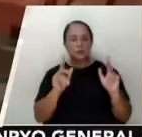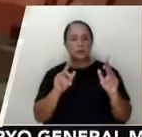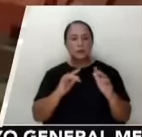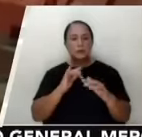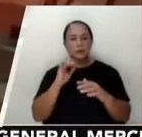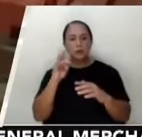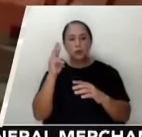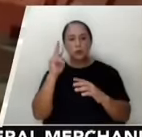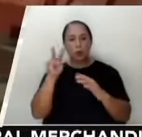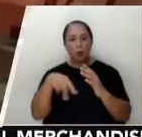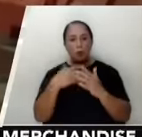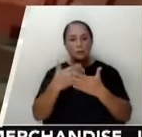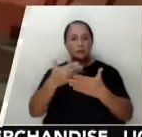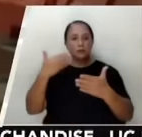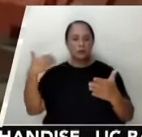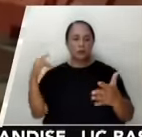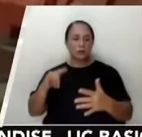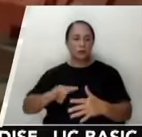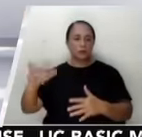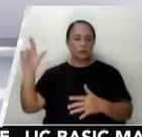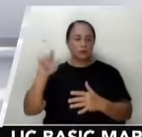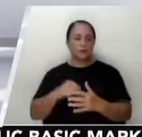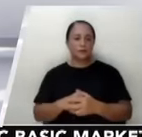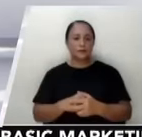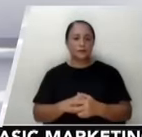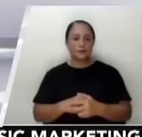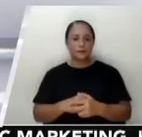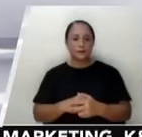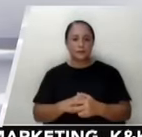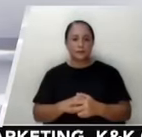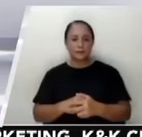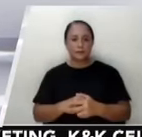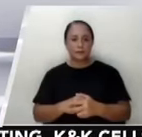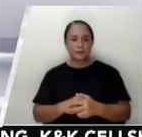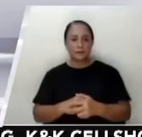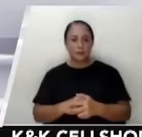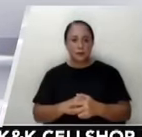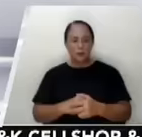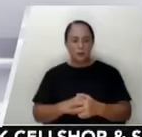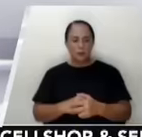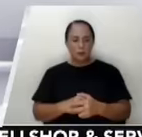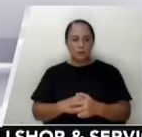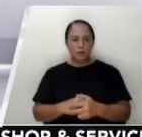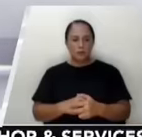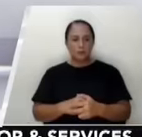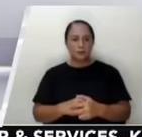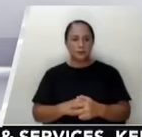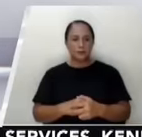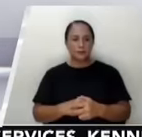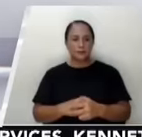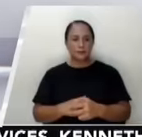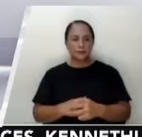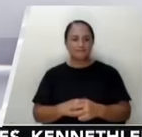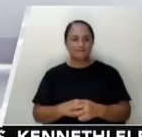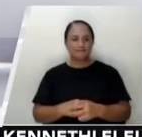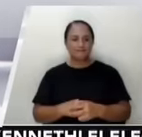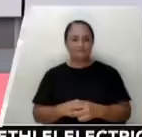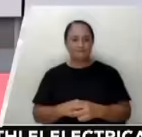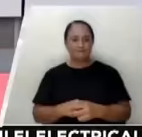2 oras bago ang flight. Emil? Maraming salamat, Kent Abrigana ng GMA Regional TV.